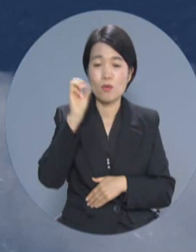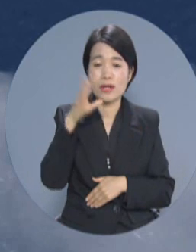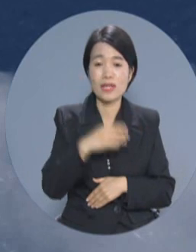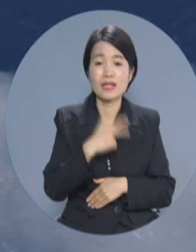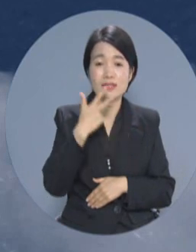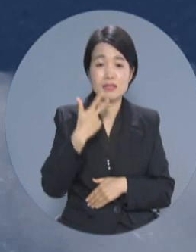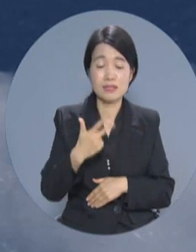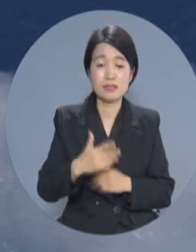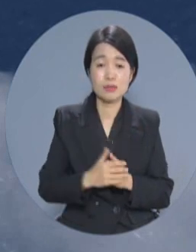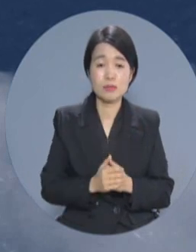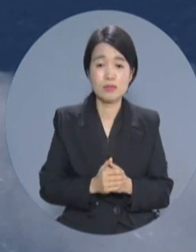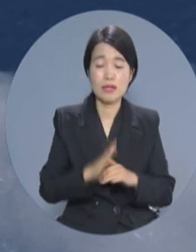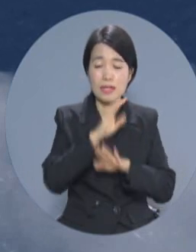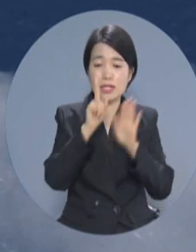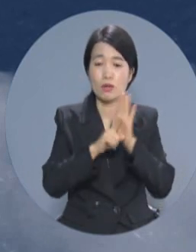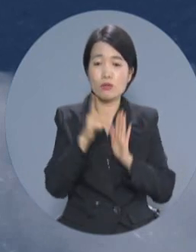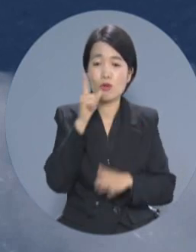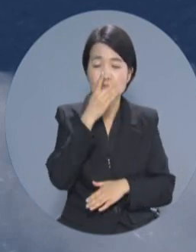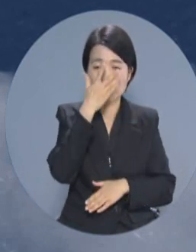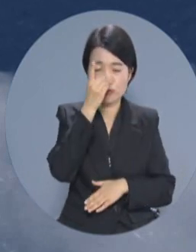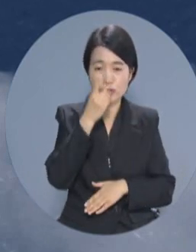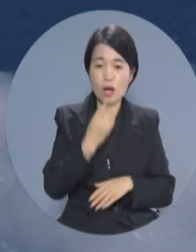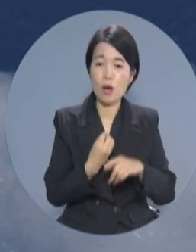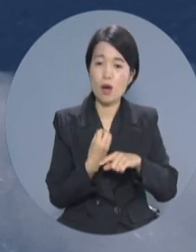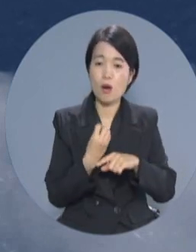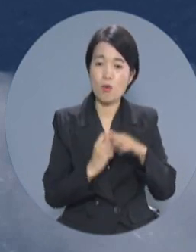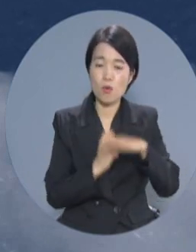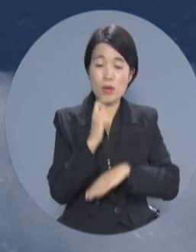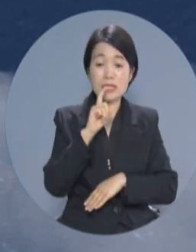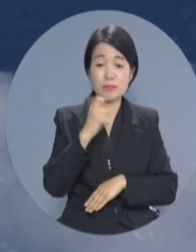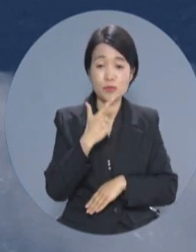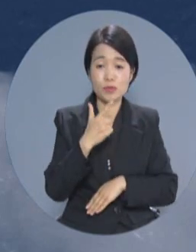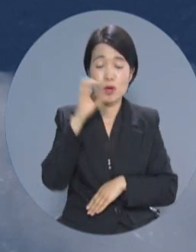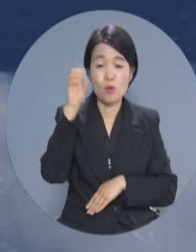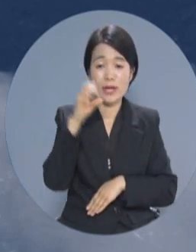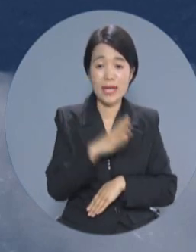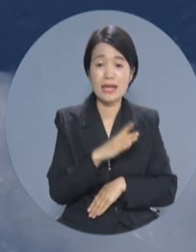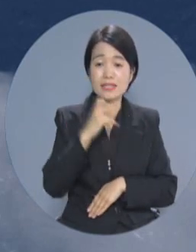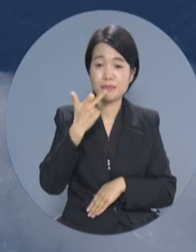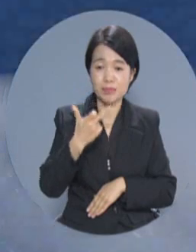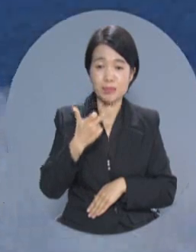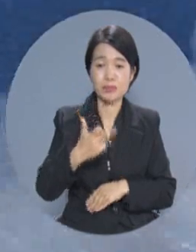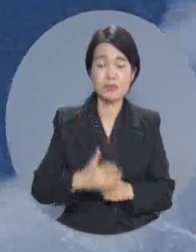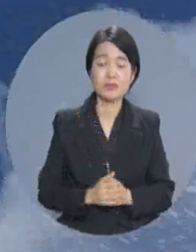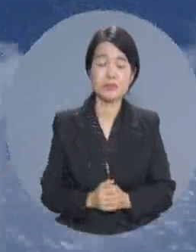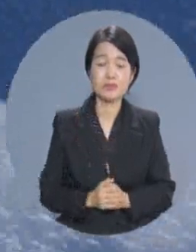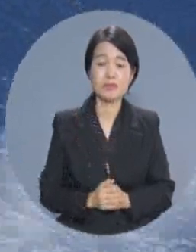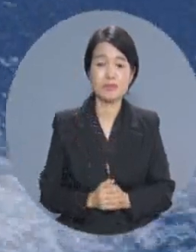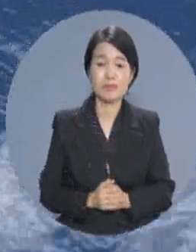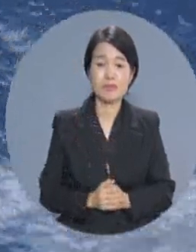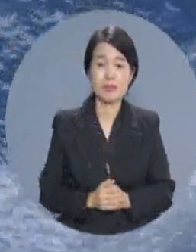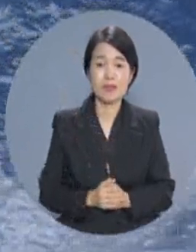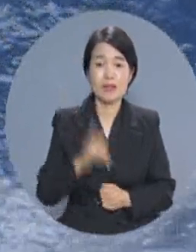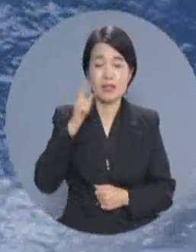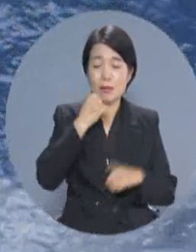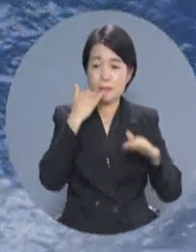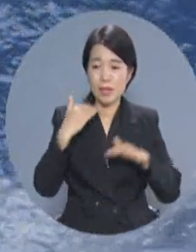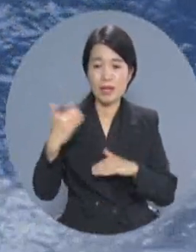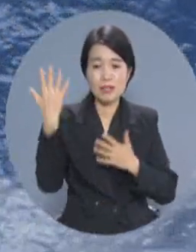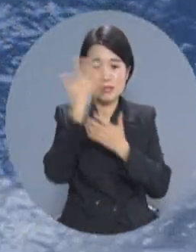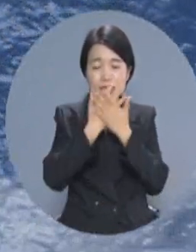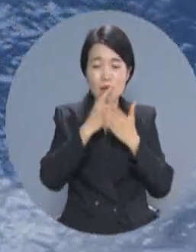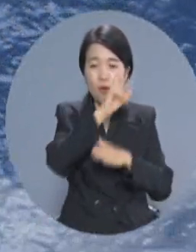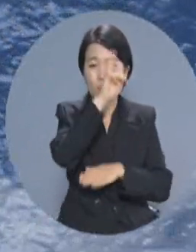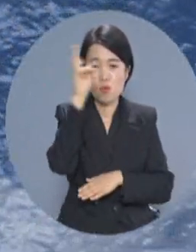보이겠고요. 낮 기온은 여수와 순천, 고흥이 16도, 광양은 17도로 예상됩니다. 내일 해상에도